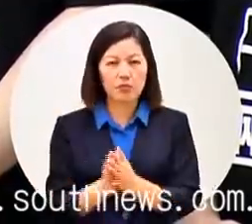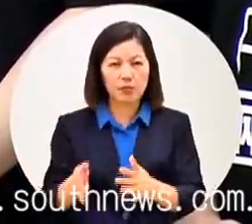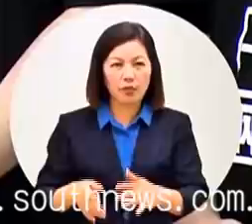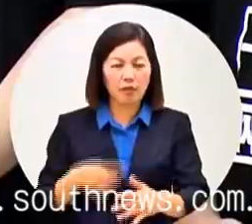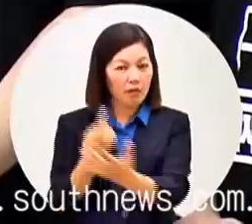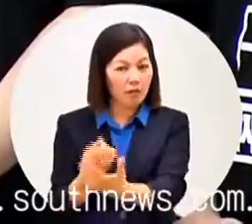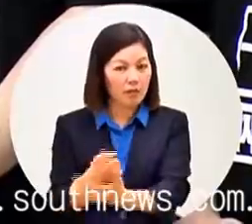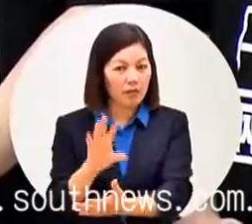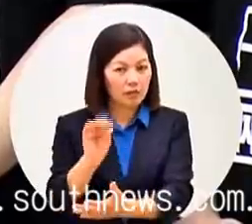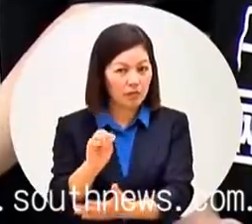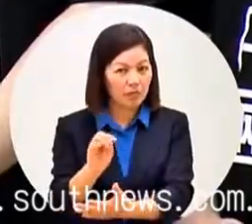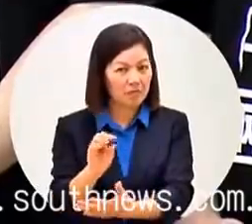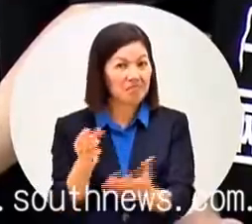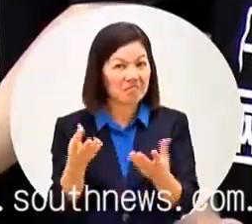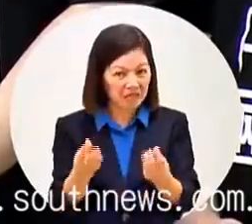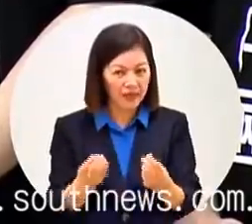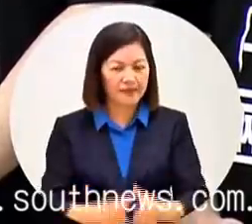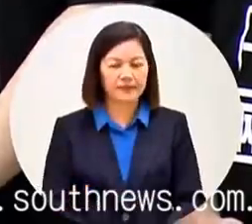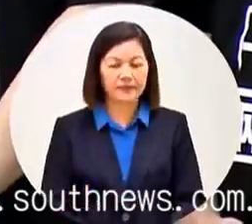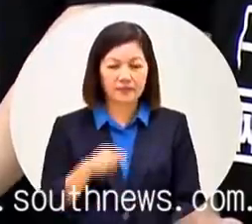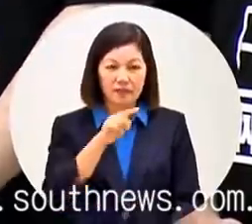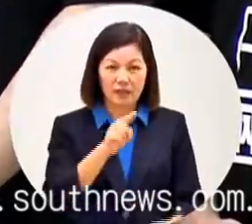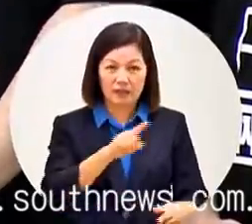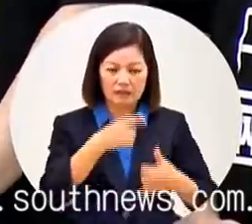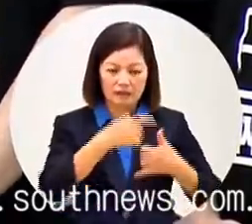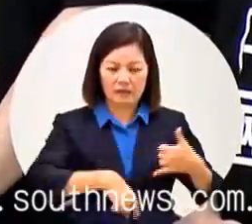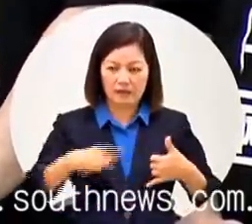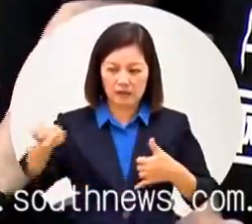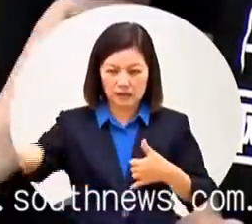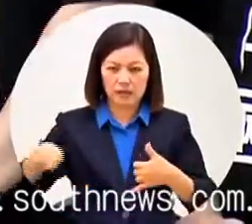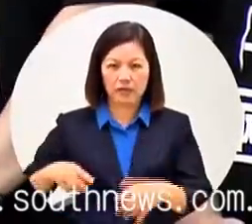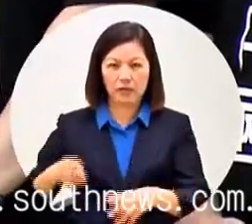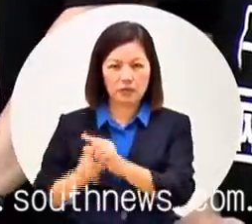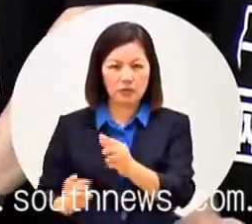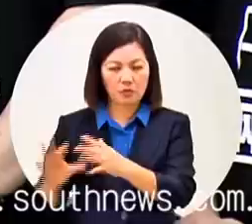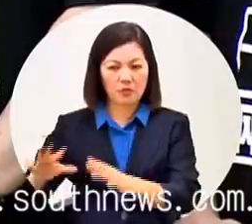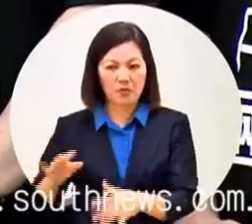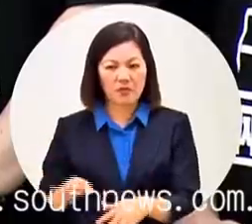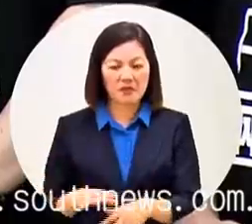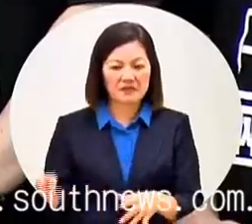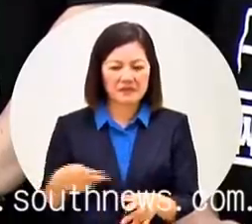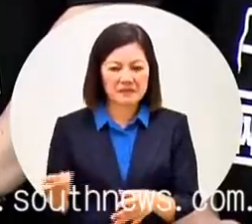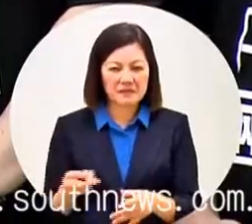就是已经沦为您跟中共之间爱爱妹妹的这一种背